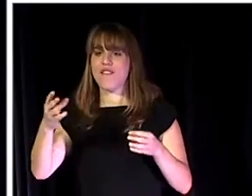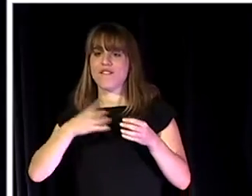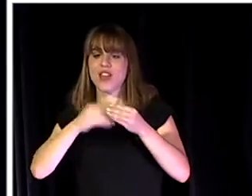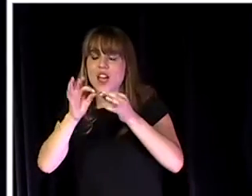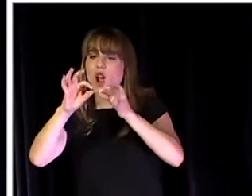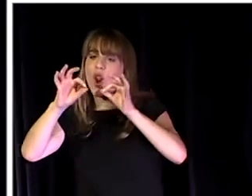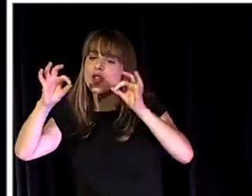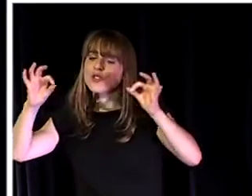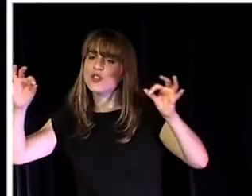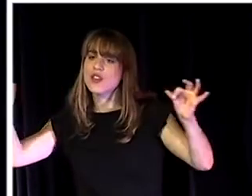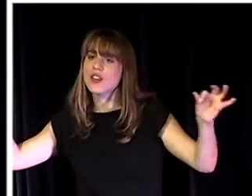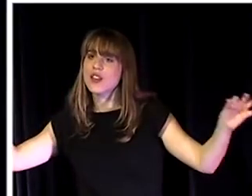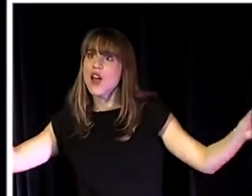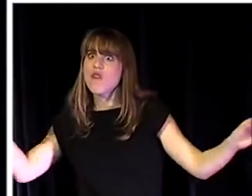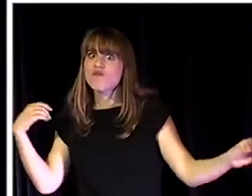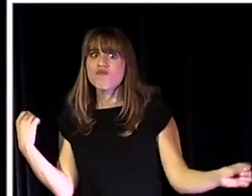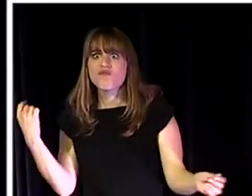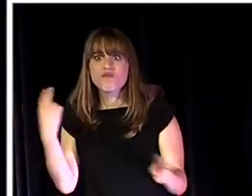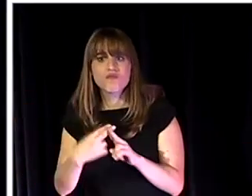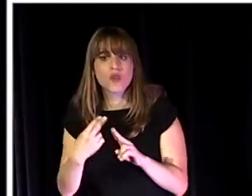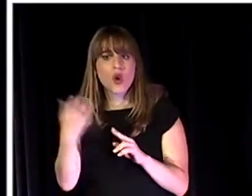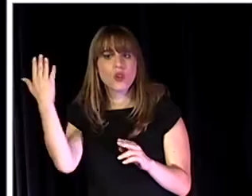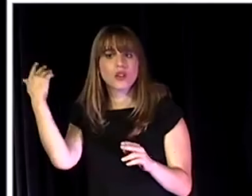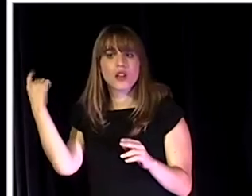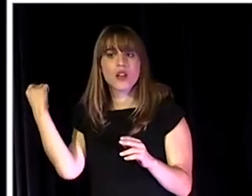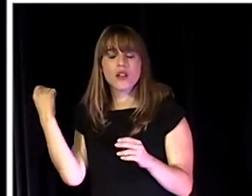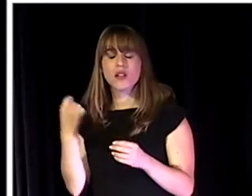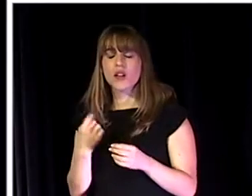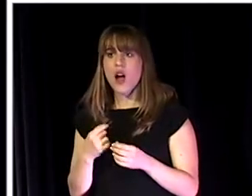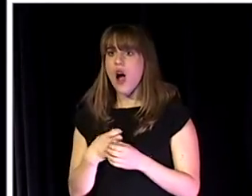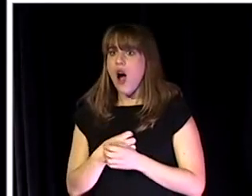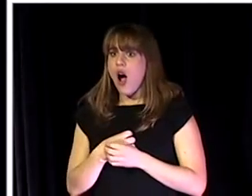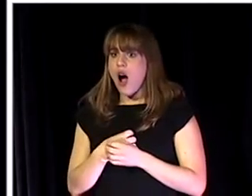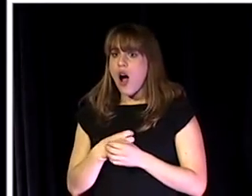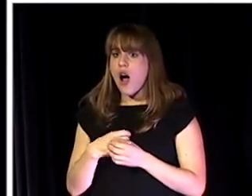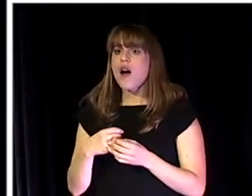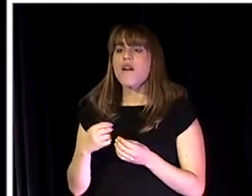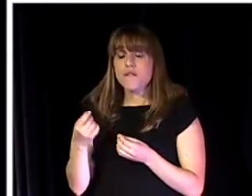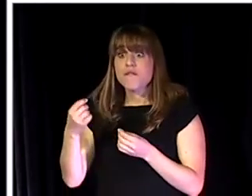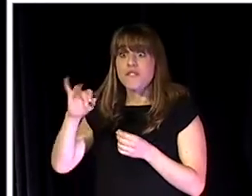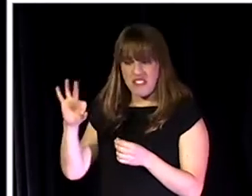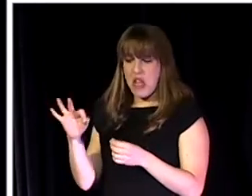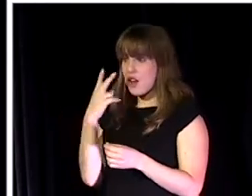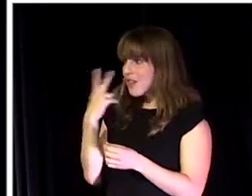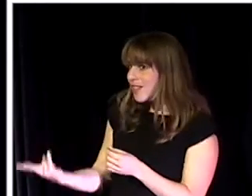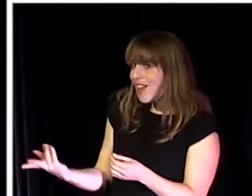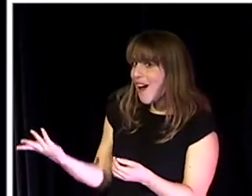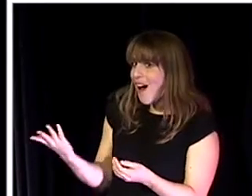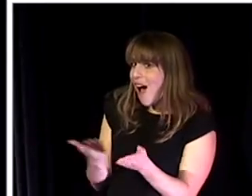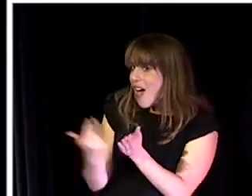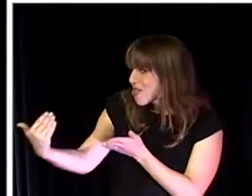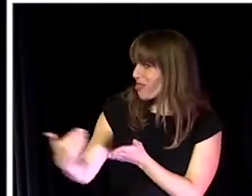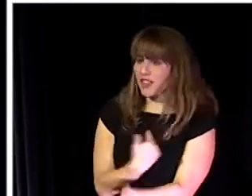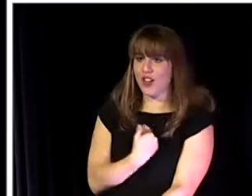κλωστή. Πολύτιμη για εκείνη την εποχή. «Αχ, φτέρη, πόσο άδικο είχες! Κοίτα, ένα απλό λινάρι ήμουνα